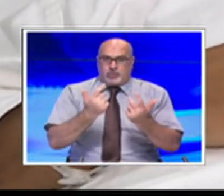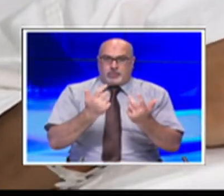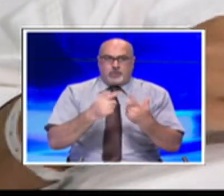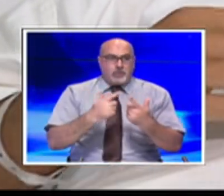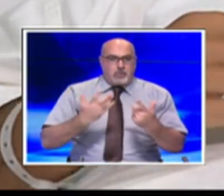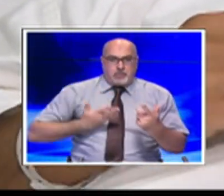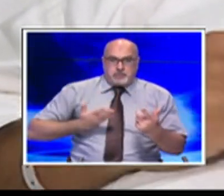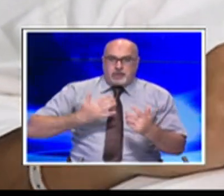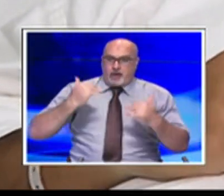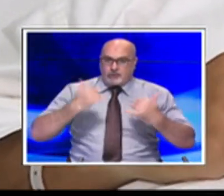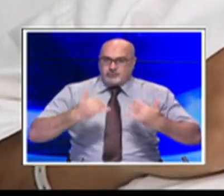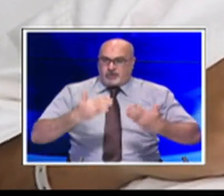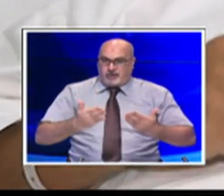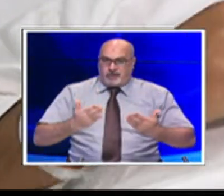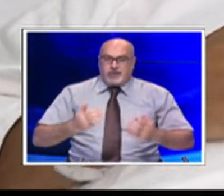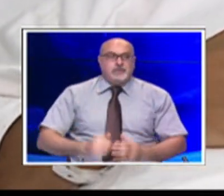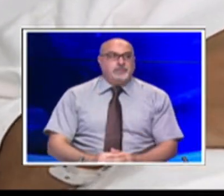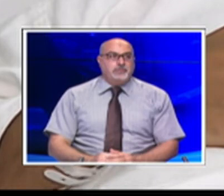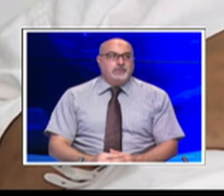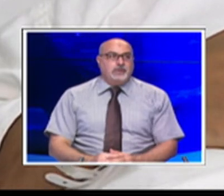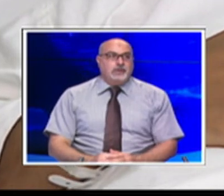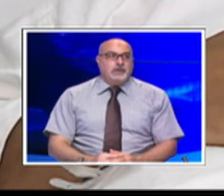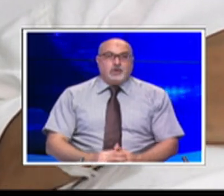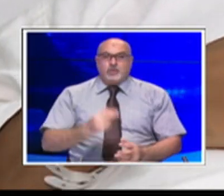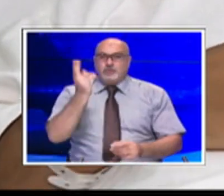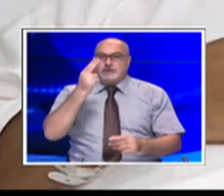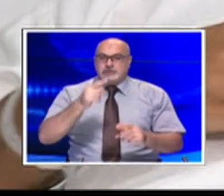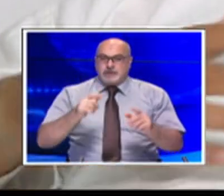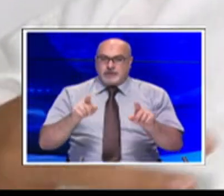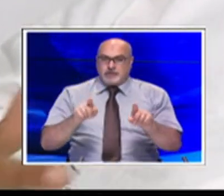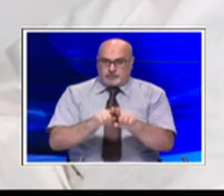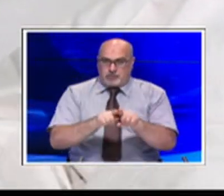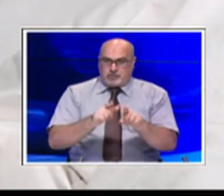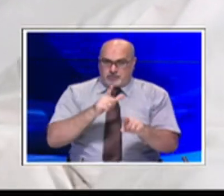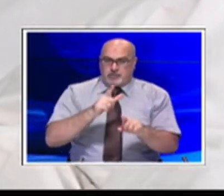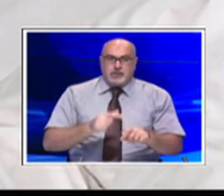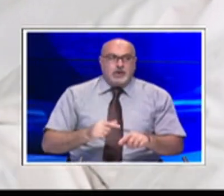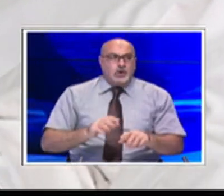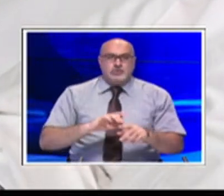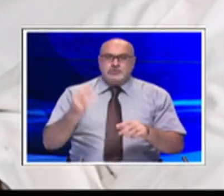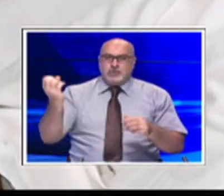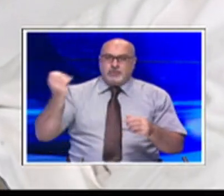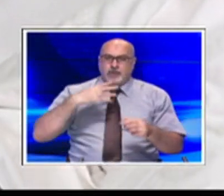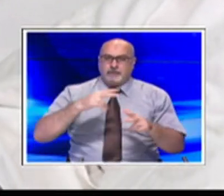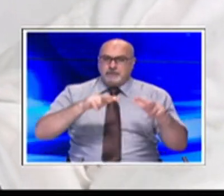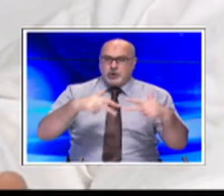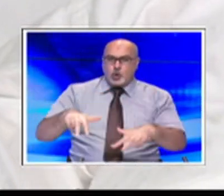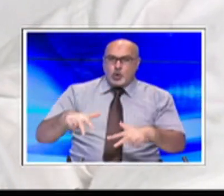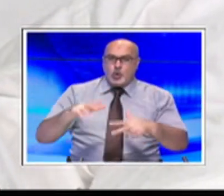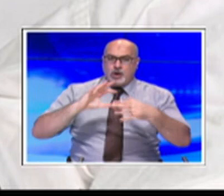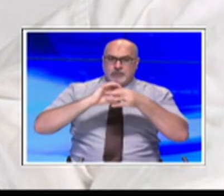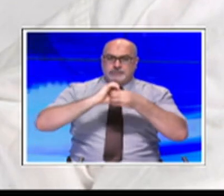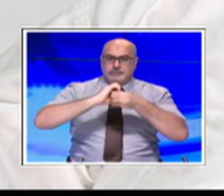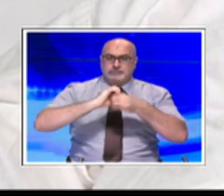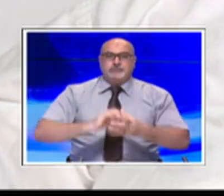لدي الكثير من الزملاء الجزائريين بالجامعة، وكلهم أرسلوا إلي فيديوهات يتضامنون فيها